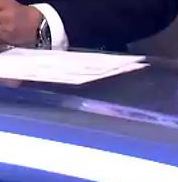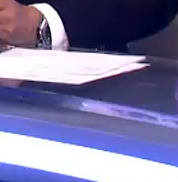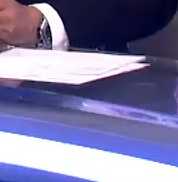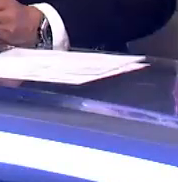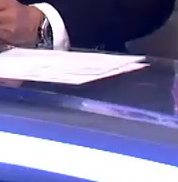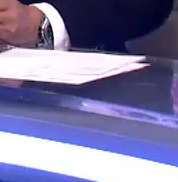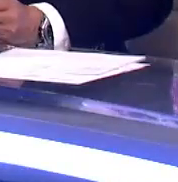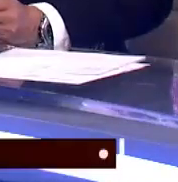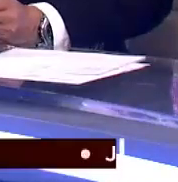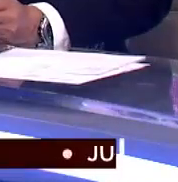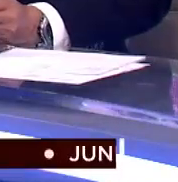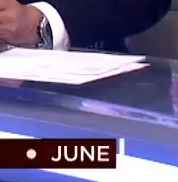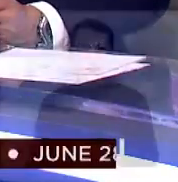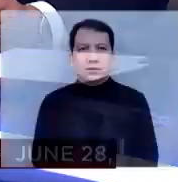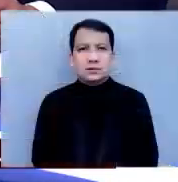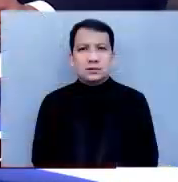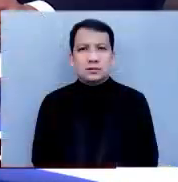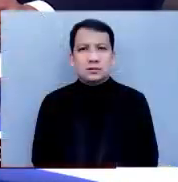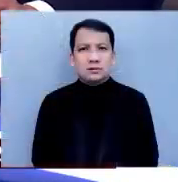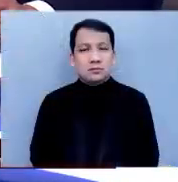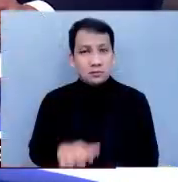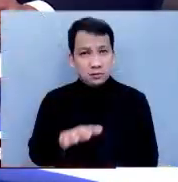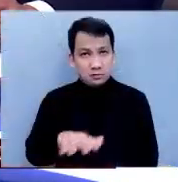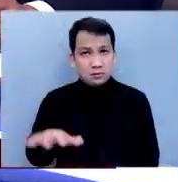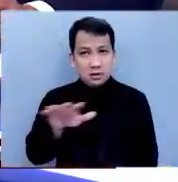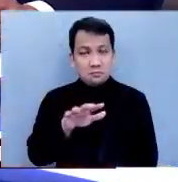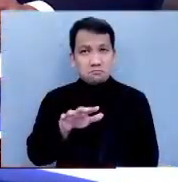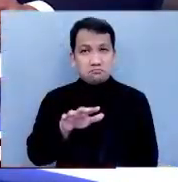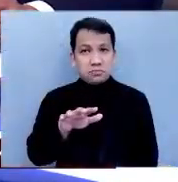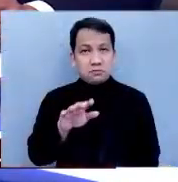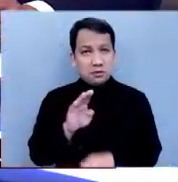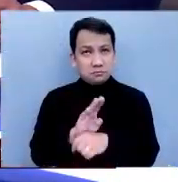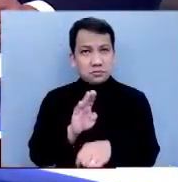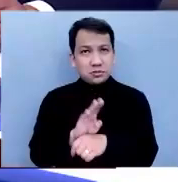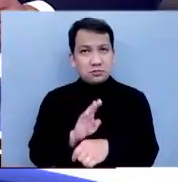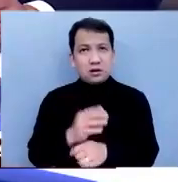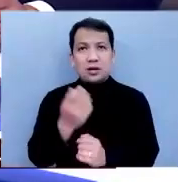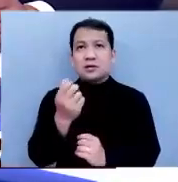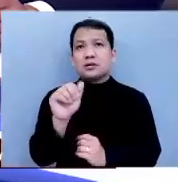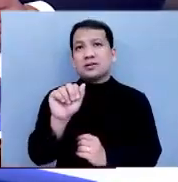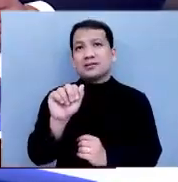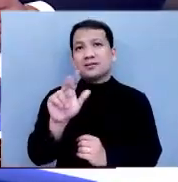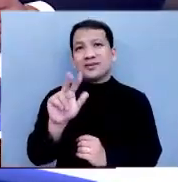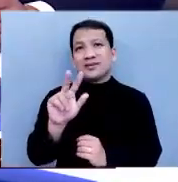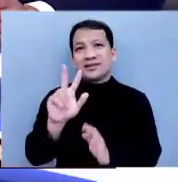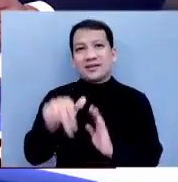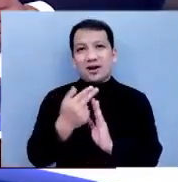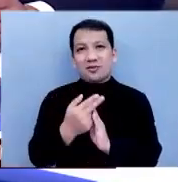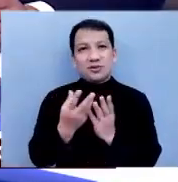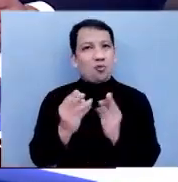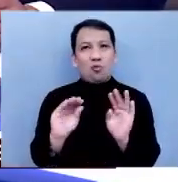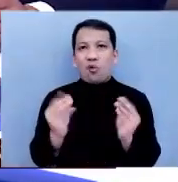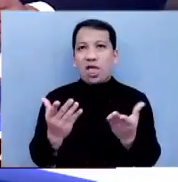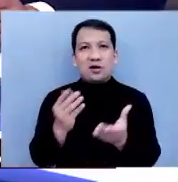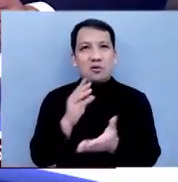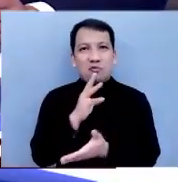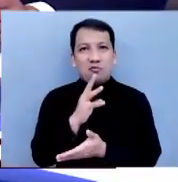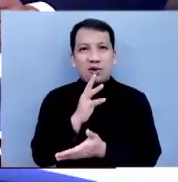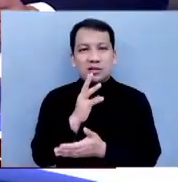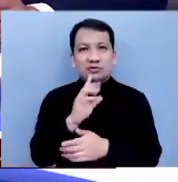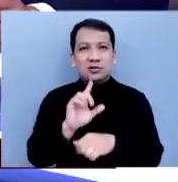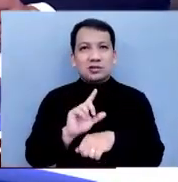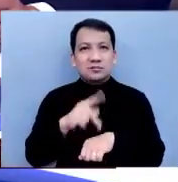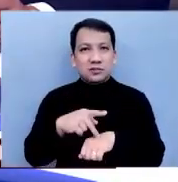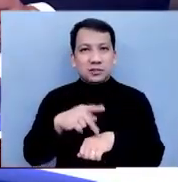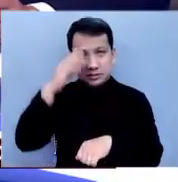Hindi lamang mga residente kundi pati mga negosyo umaaray na sa 13 oras na walang tubig sa ilang lugar sa Las Piñas at sa Cavite.